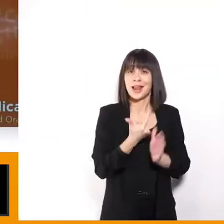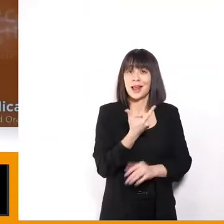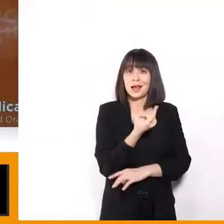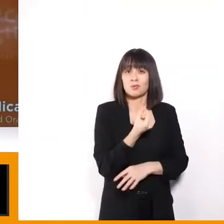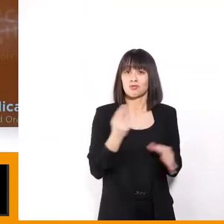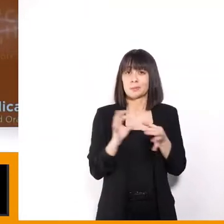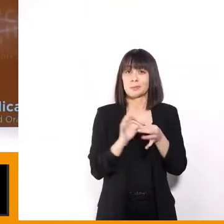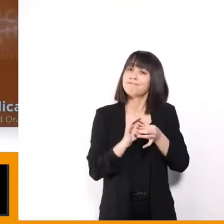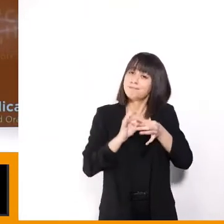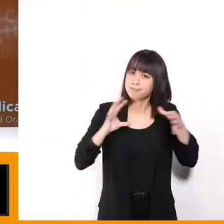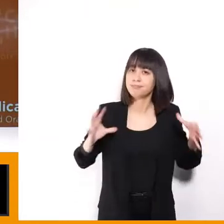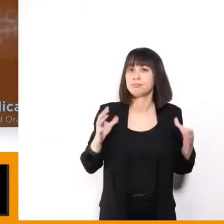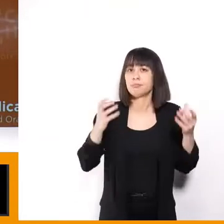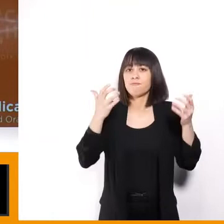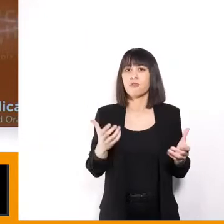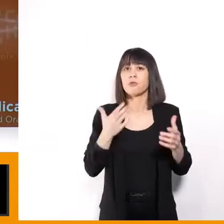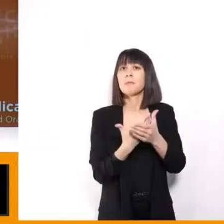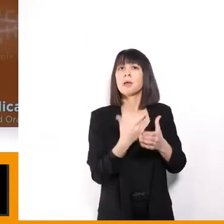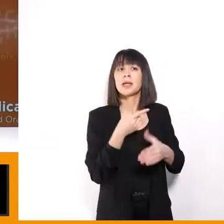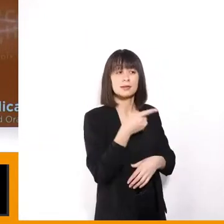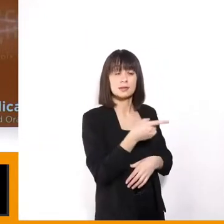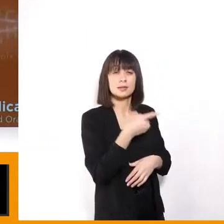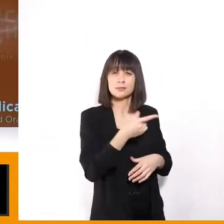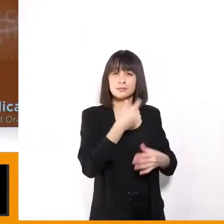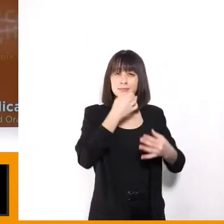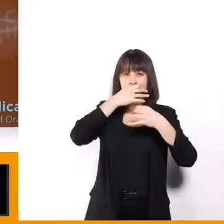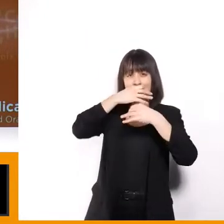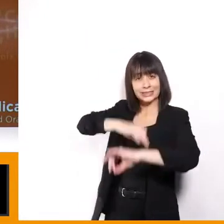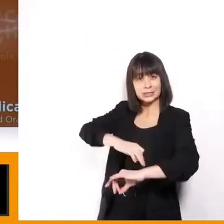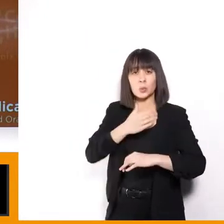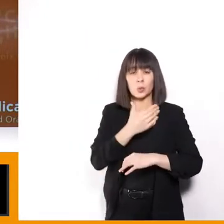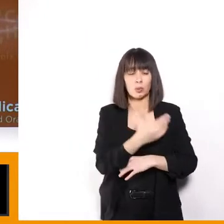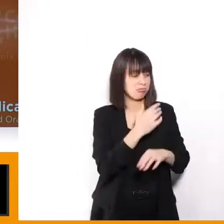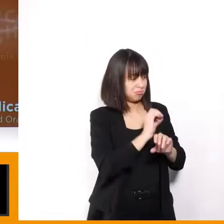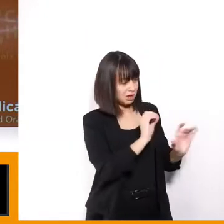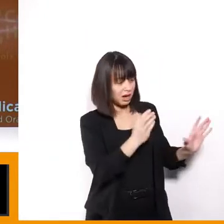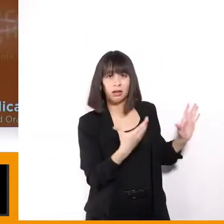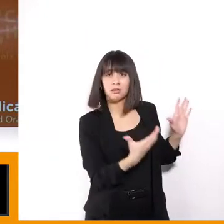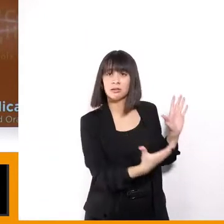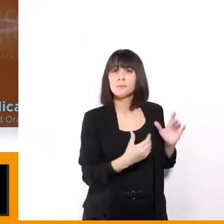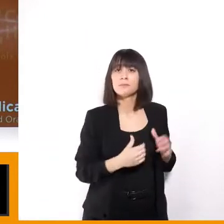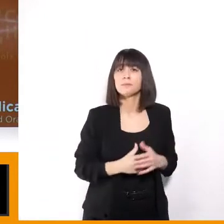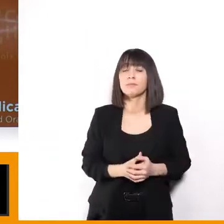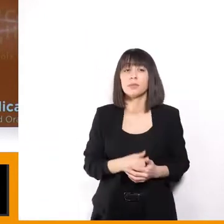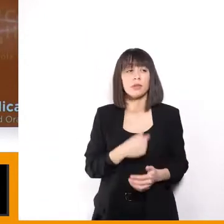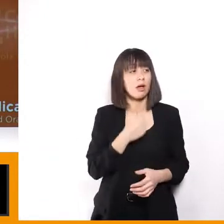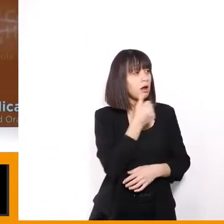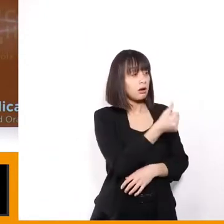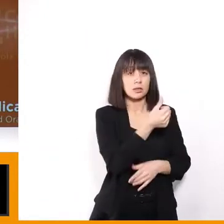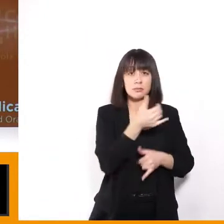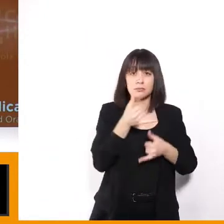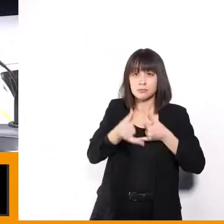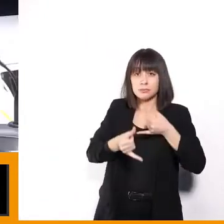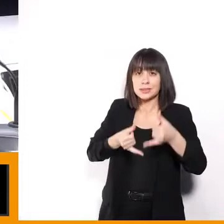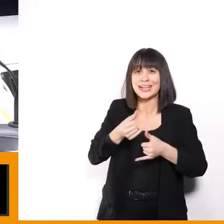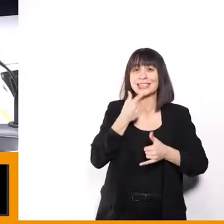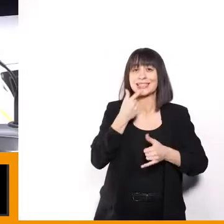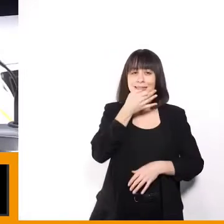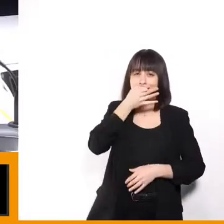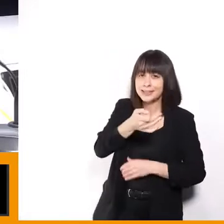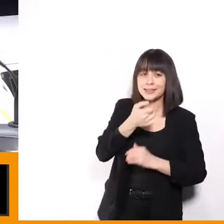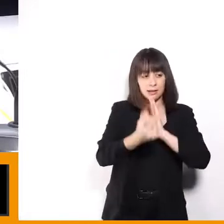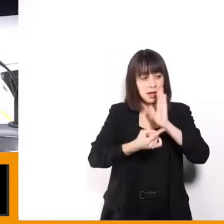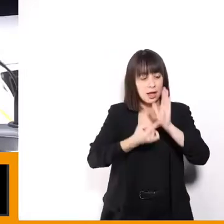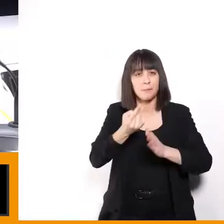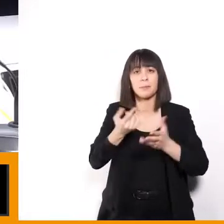le discours de Valérie Pécresse était sur le sujet clair, et elle l'a dit et redit à plusieurs reprises. Nous,